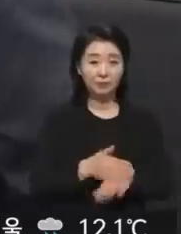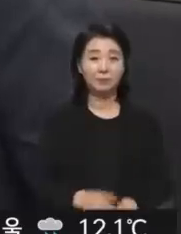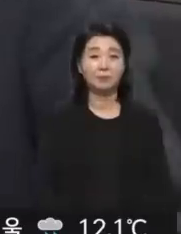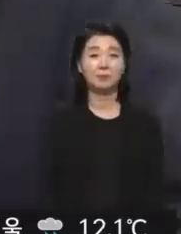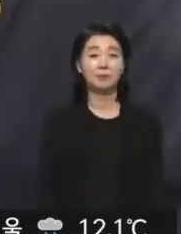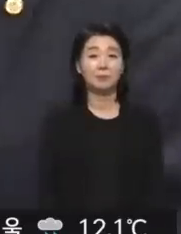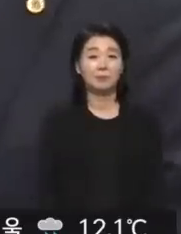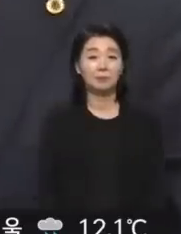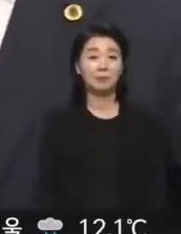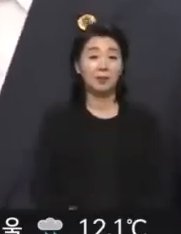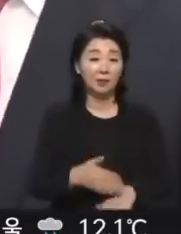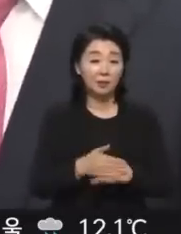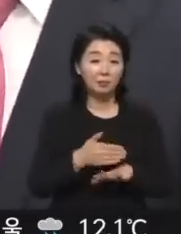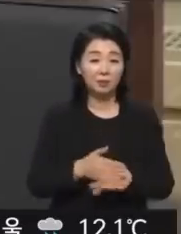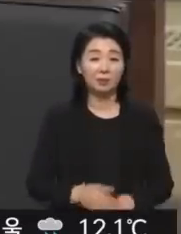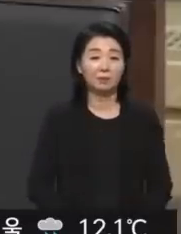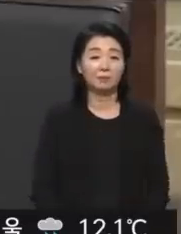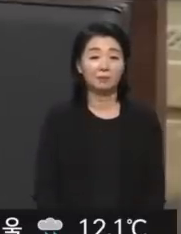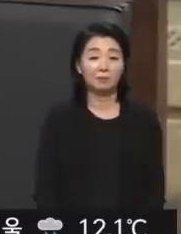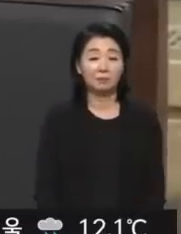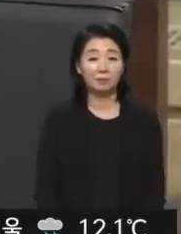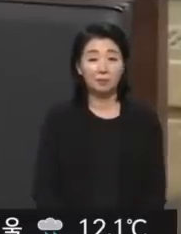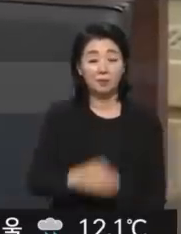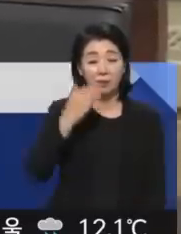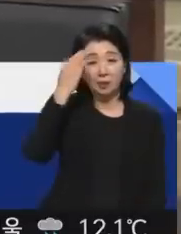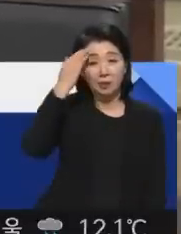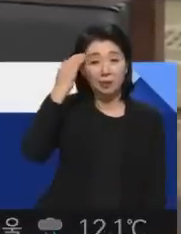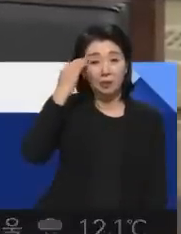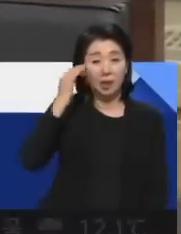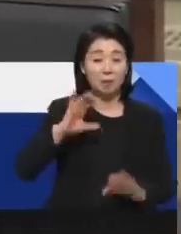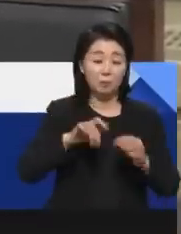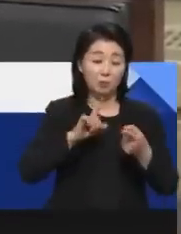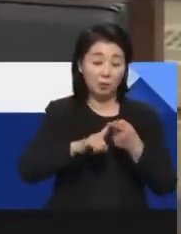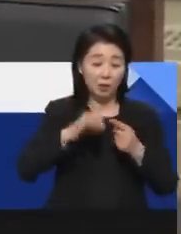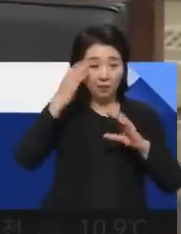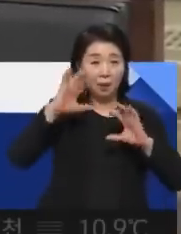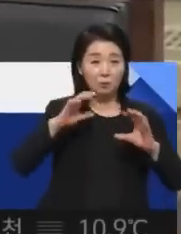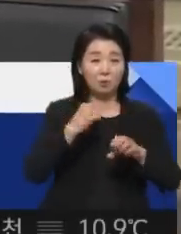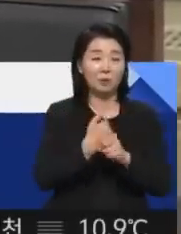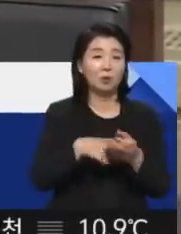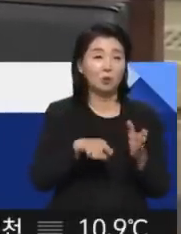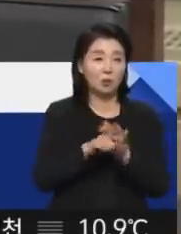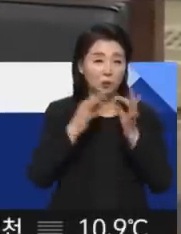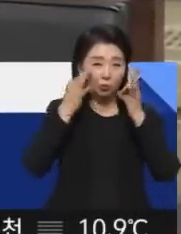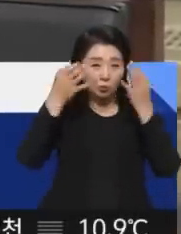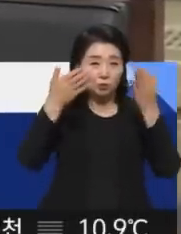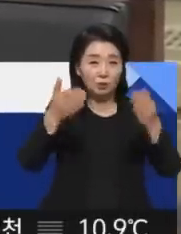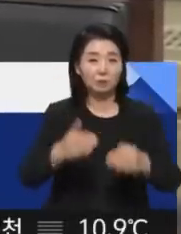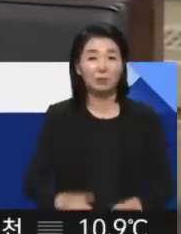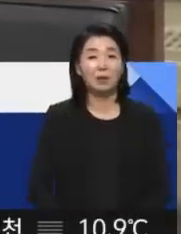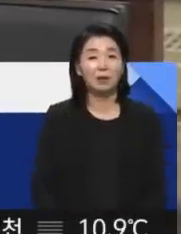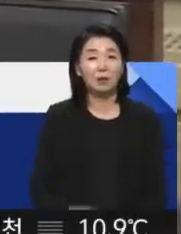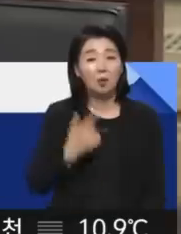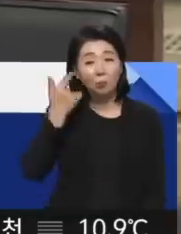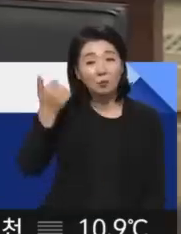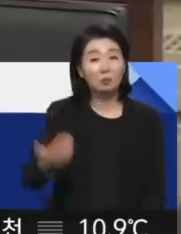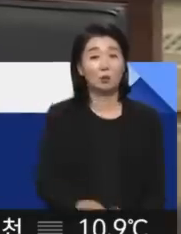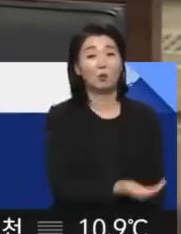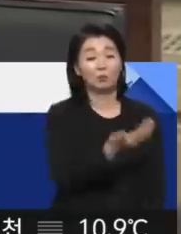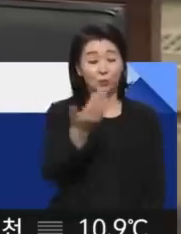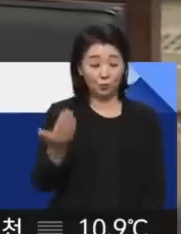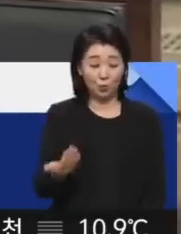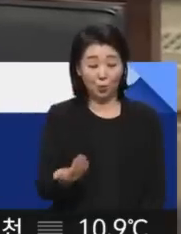너무 감사합니다. 감사합니다. 대한민국다운 대한민국 만드는데 최선을 다하도록 하겠습니다. 목사님들께서도